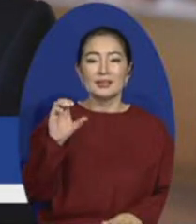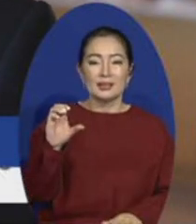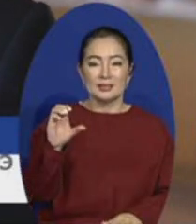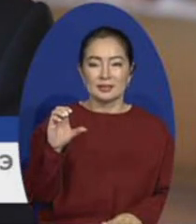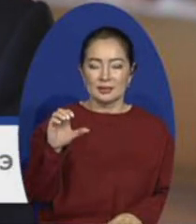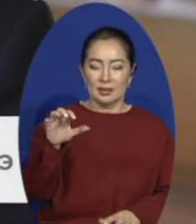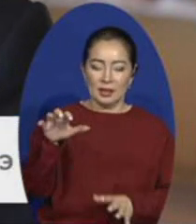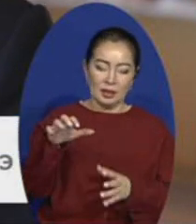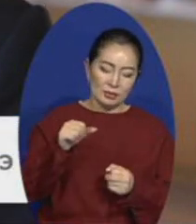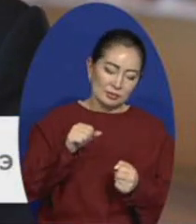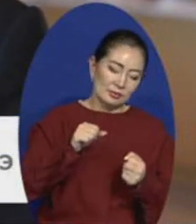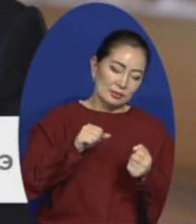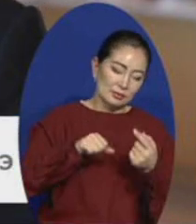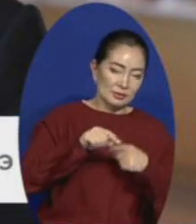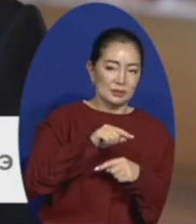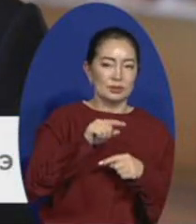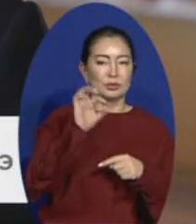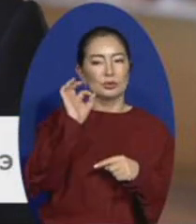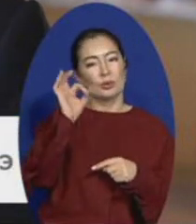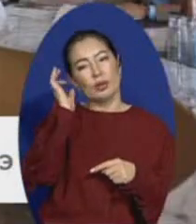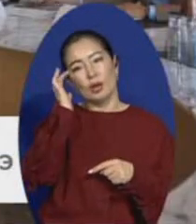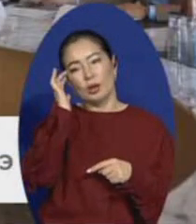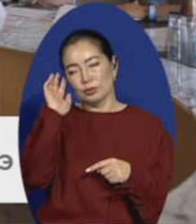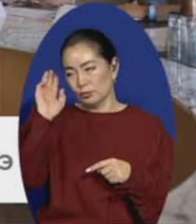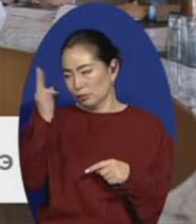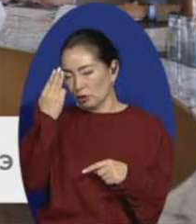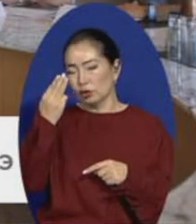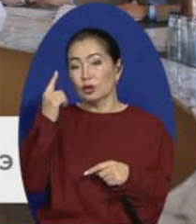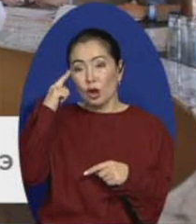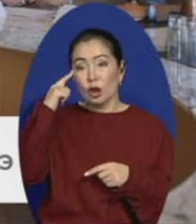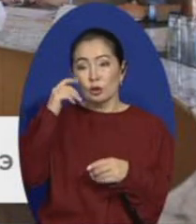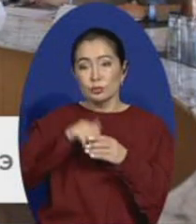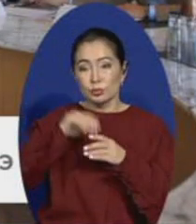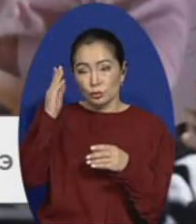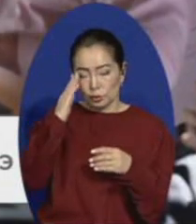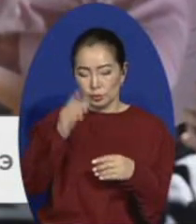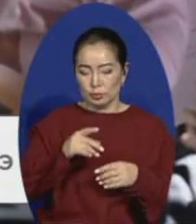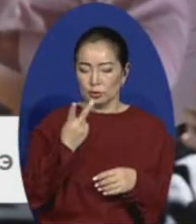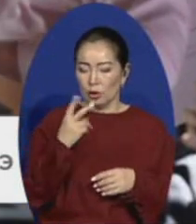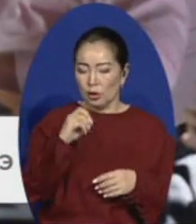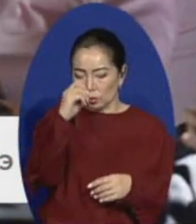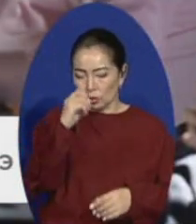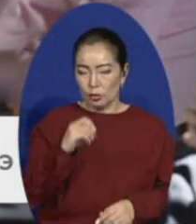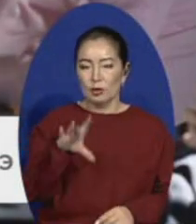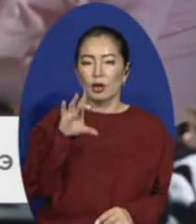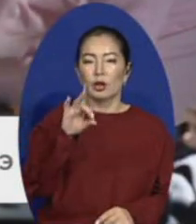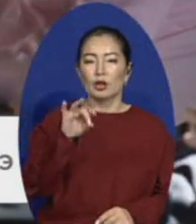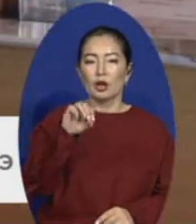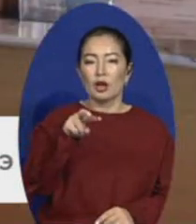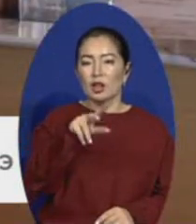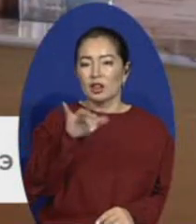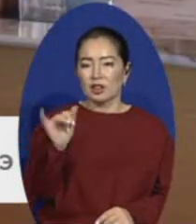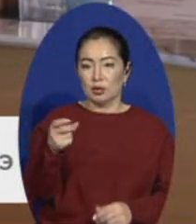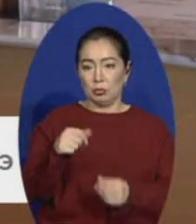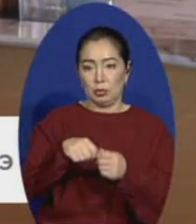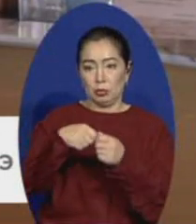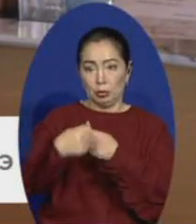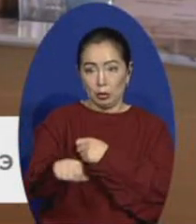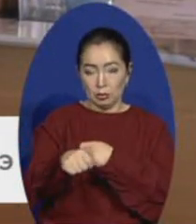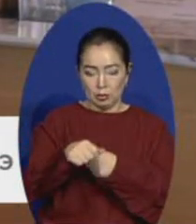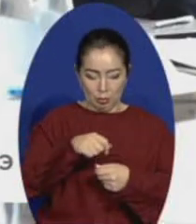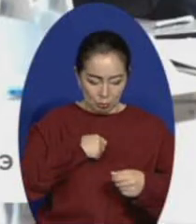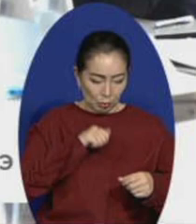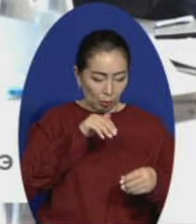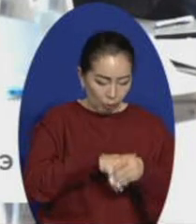роялтигийн асуудлыг их зөв ойлгомжтой болгохгүй бол хэрвээ одоо 20% роялти төлөх юм бол хөрөнгө оруулагчид нь бол маш тийм хүндрэлтэй байх